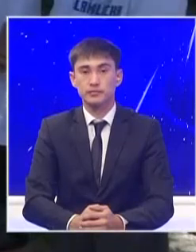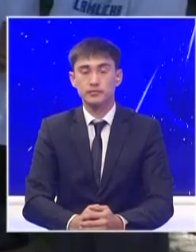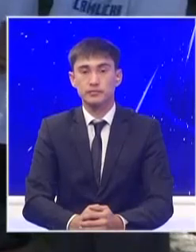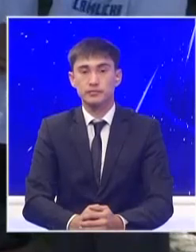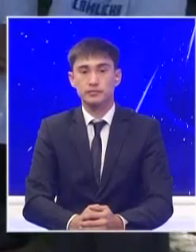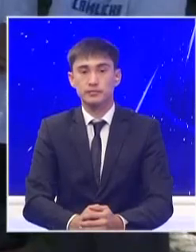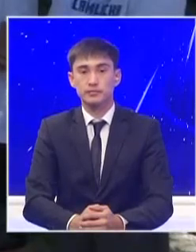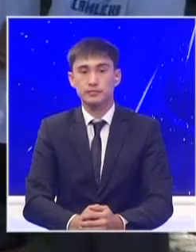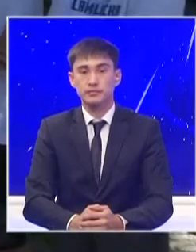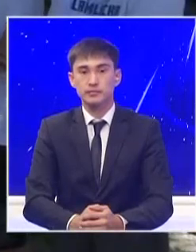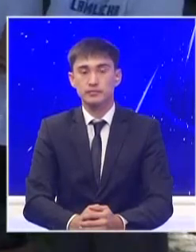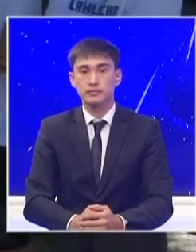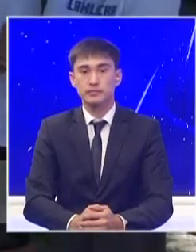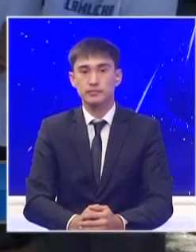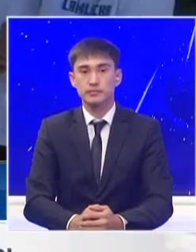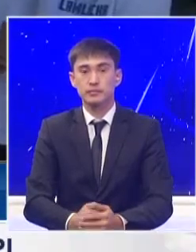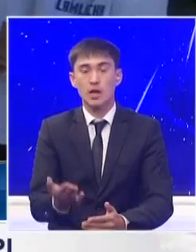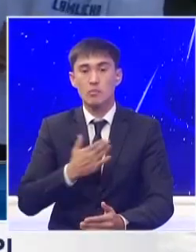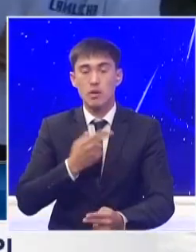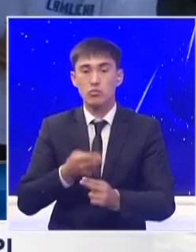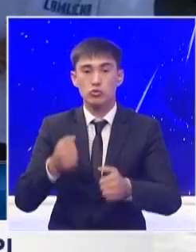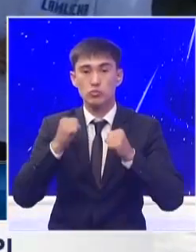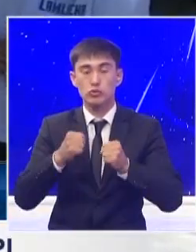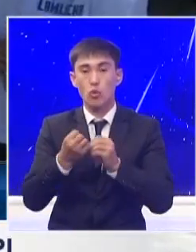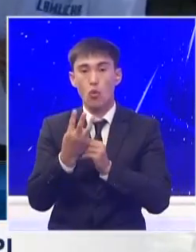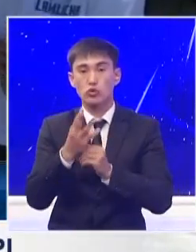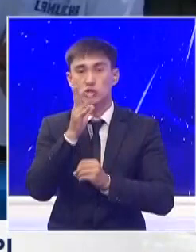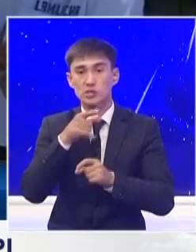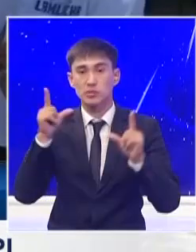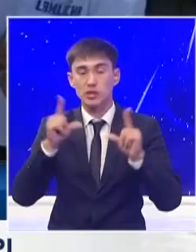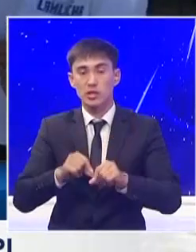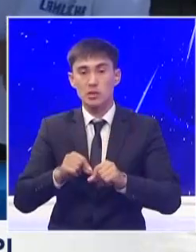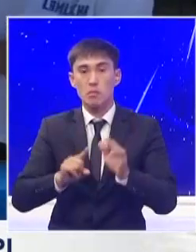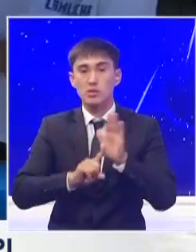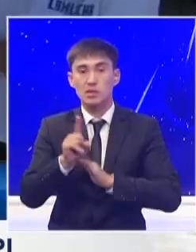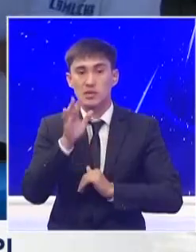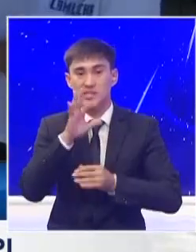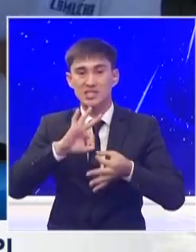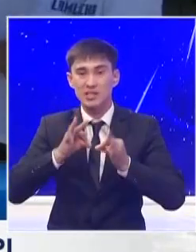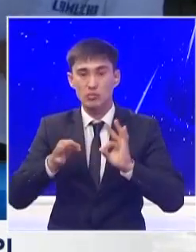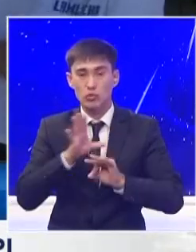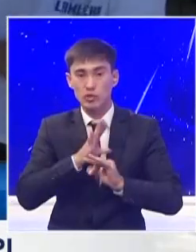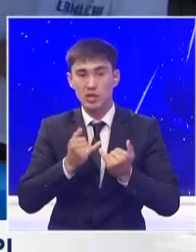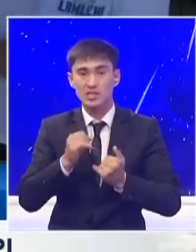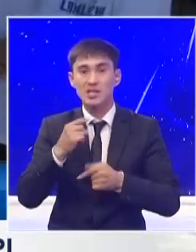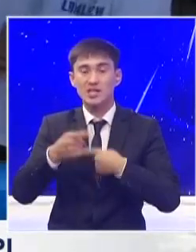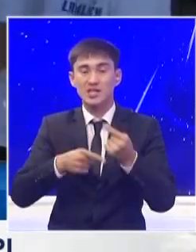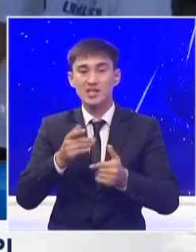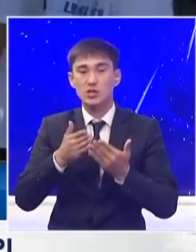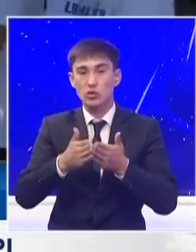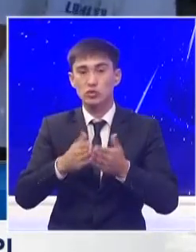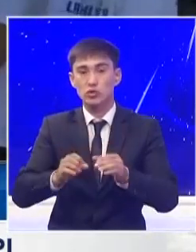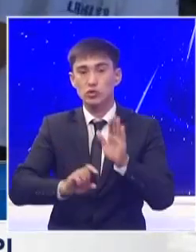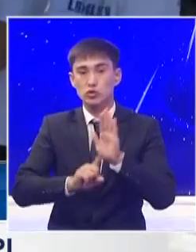протяжении 13 лет занимаюсь. Мен бұл спортқа 13 жасымда келдім. Әрине, бастапқы кезеңде қиын болды. Кейін желкенді спорттан